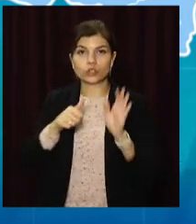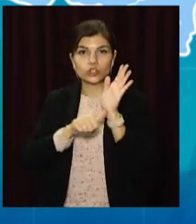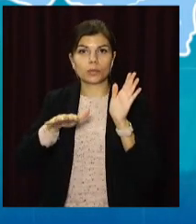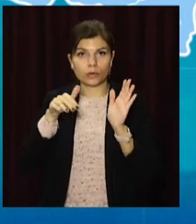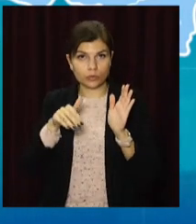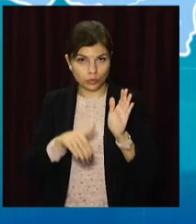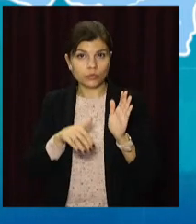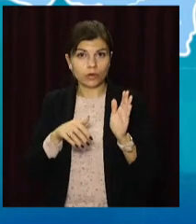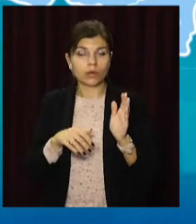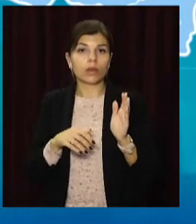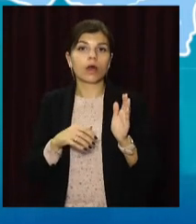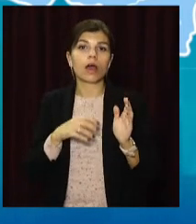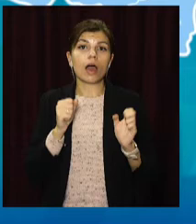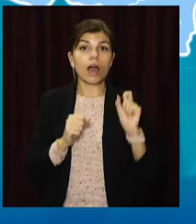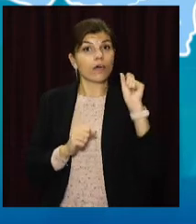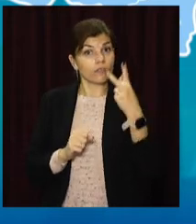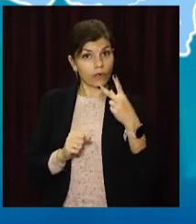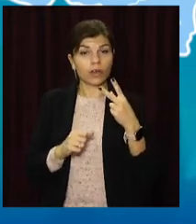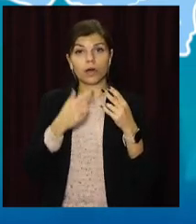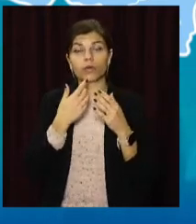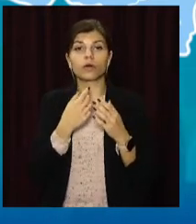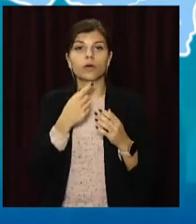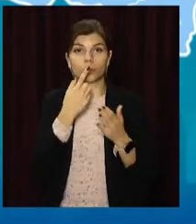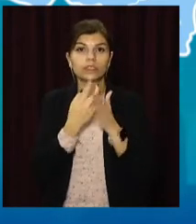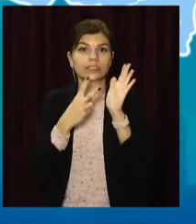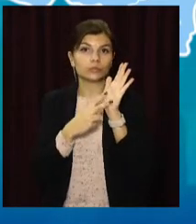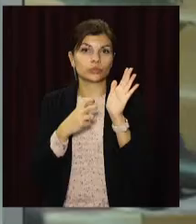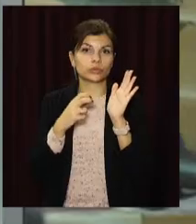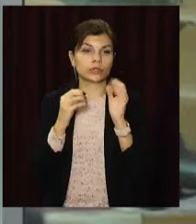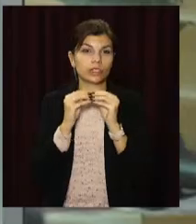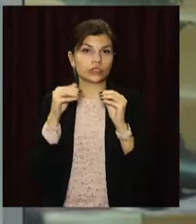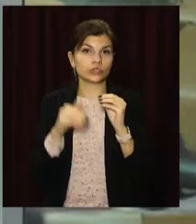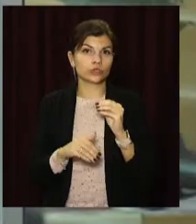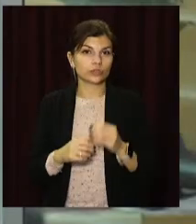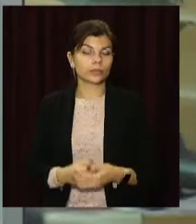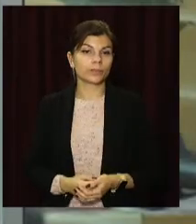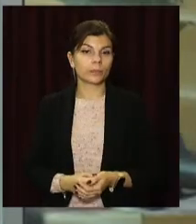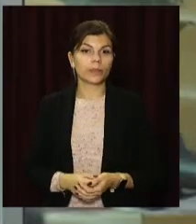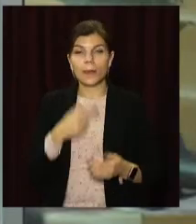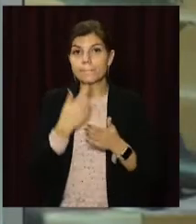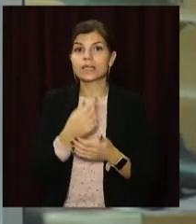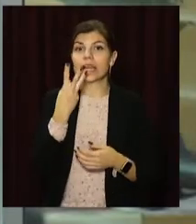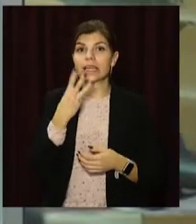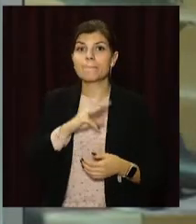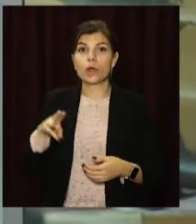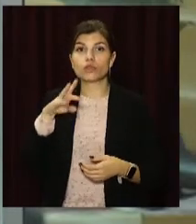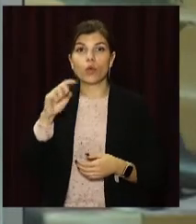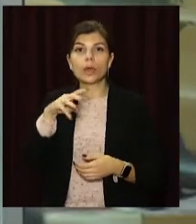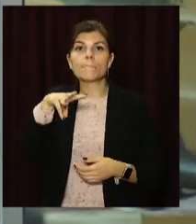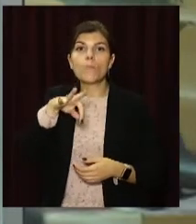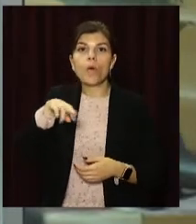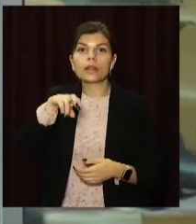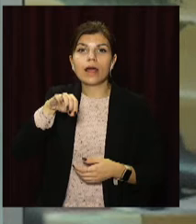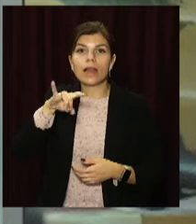1 765 000 людей. Двома дозами – більш ніж 710 тисяч. Майже 3 мільйони доз вакцини «Модерна»